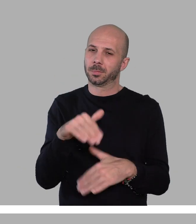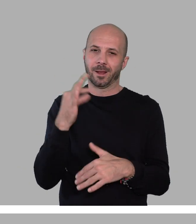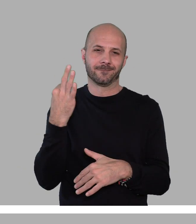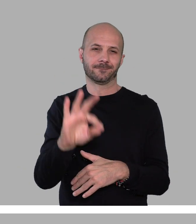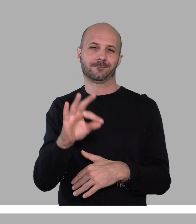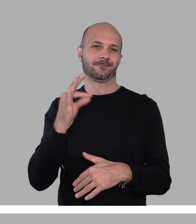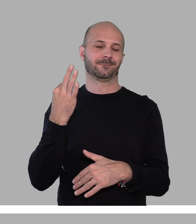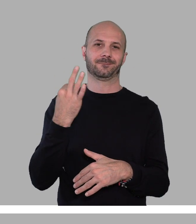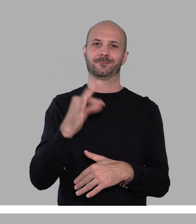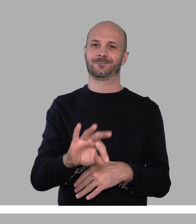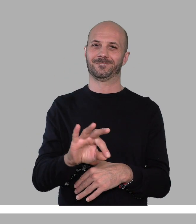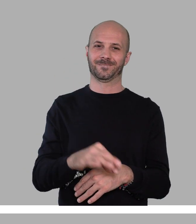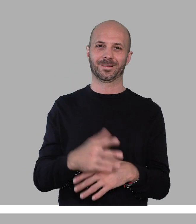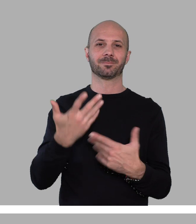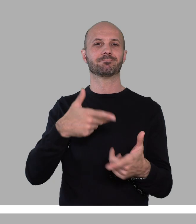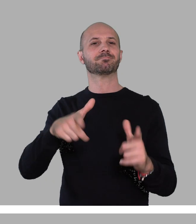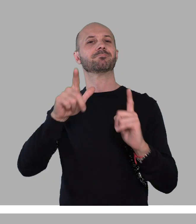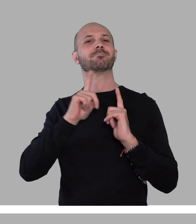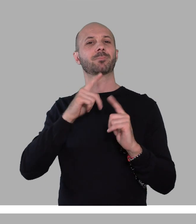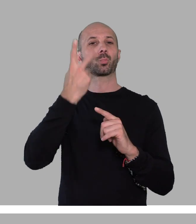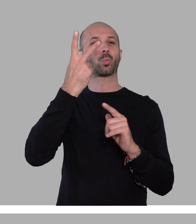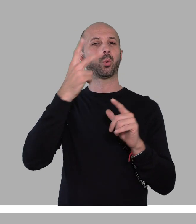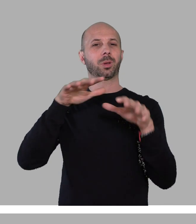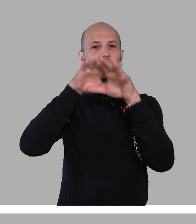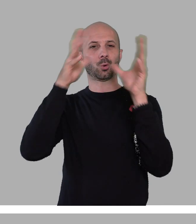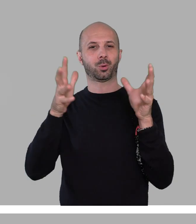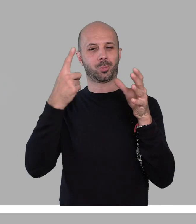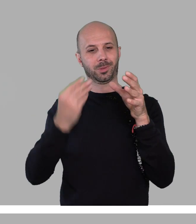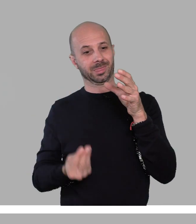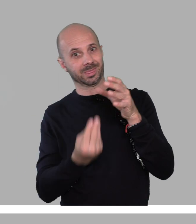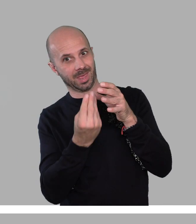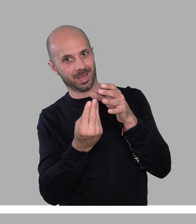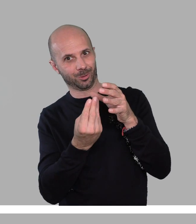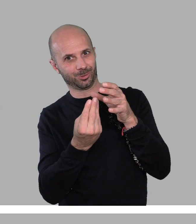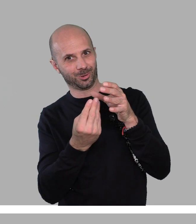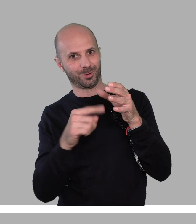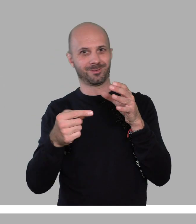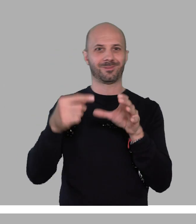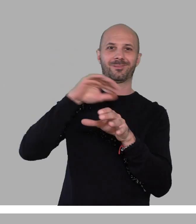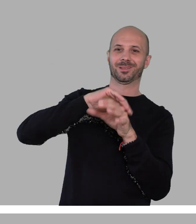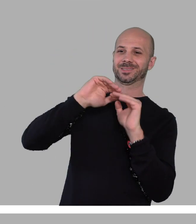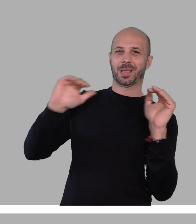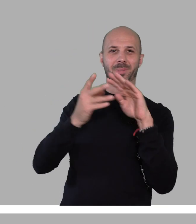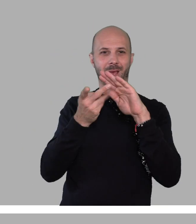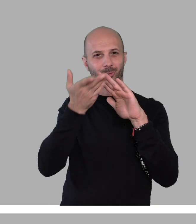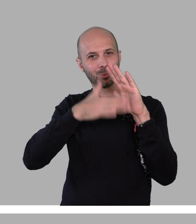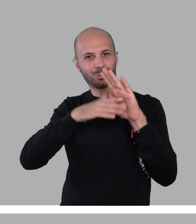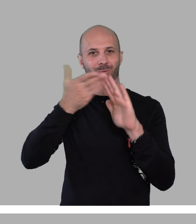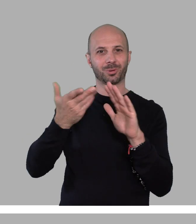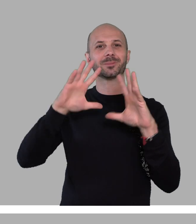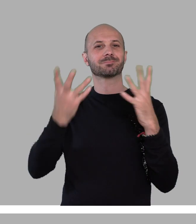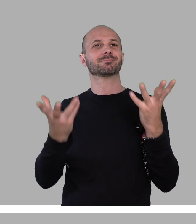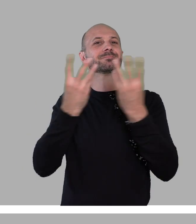straordinario ci propone in definitiva due cupole, una dentro l'altra, separate e con lo stesso tempo